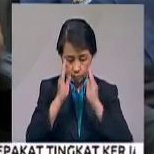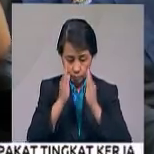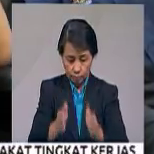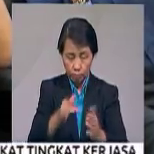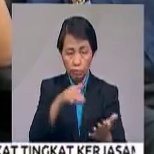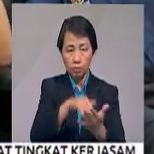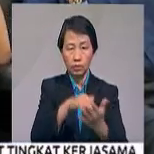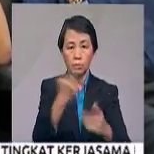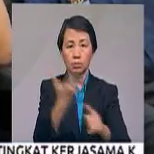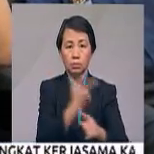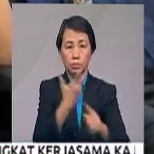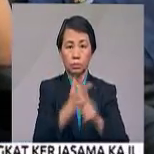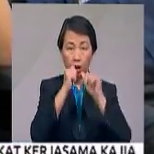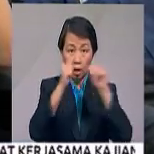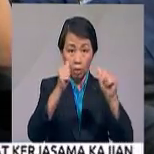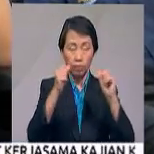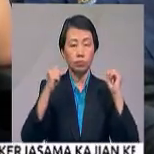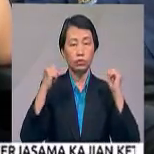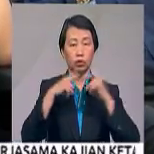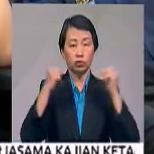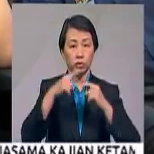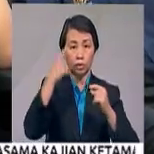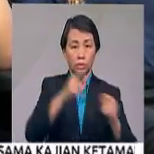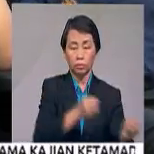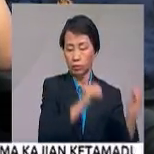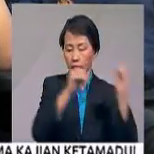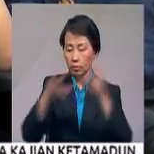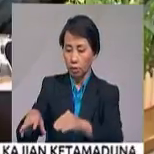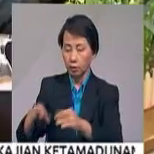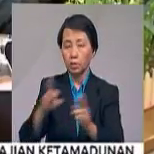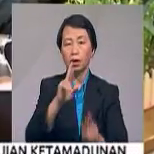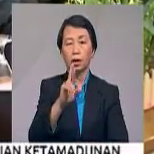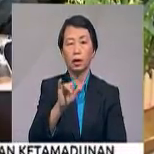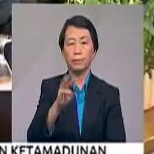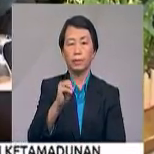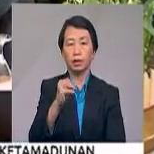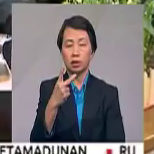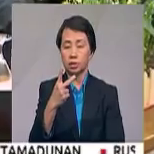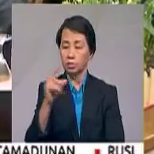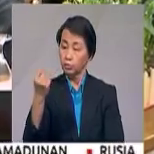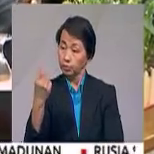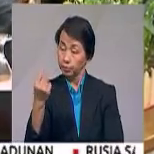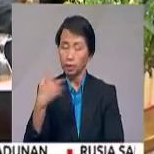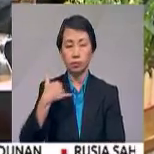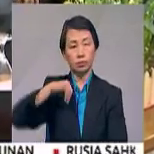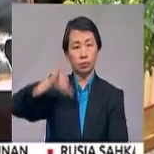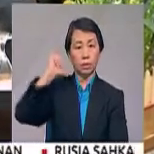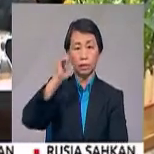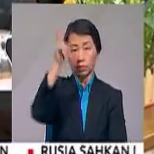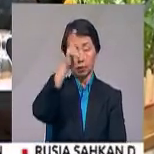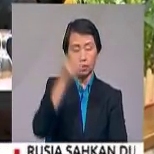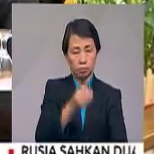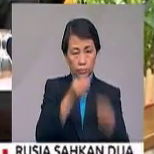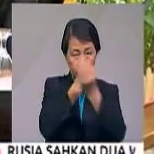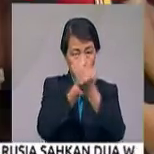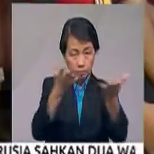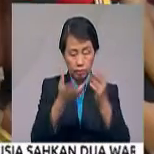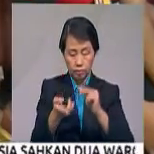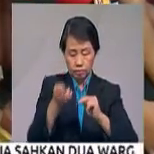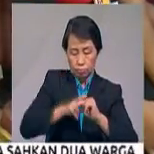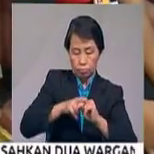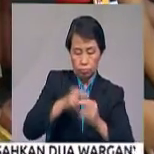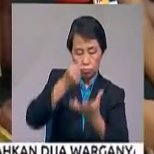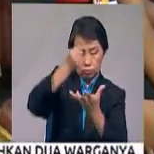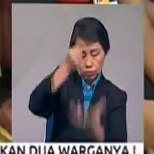penuntut latihan awam dan swasta bagi memenuhi rancangan Malaysia ke-11. Semalam, kerajaan mengumumkan peningkatan